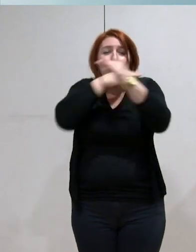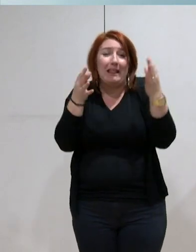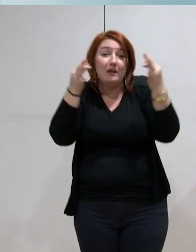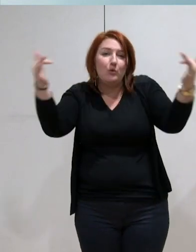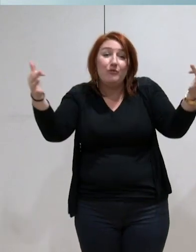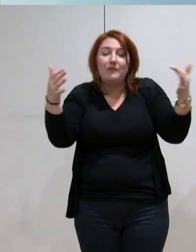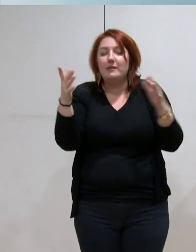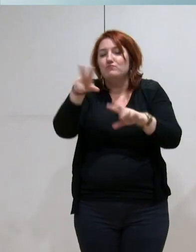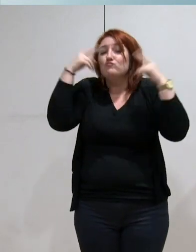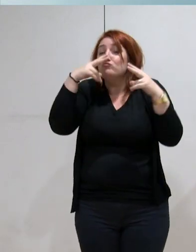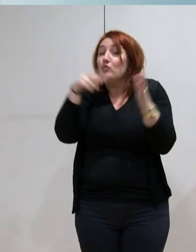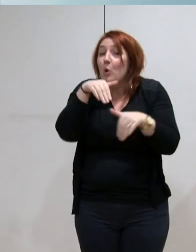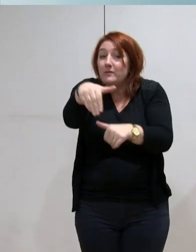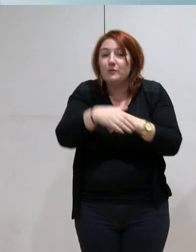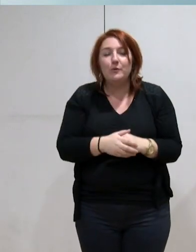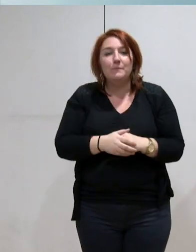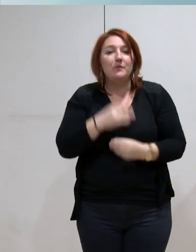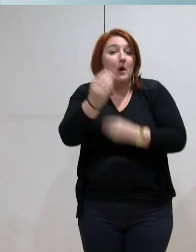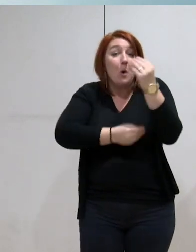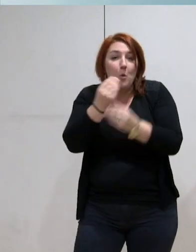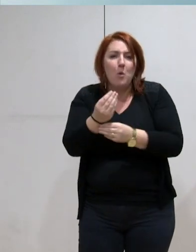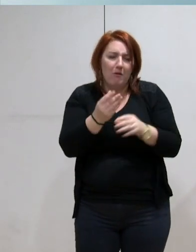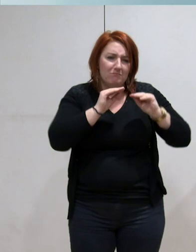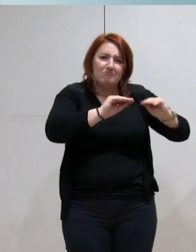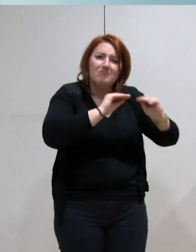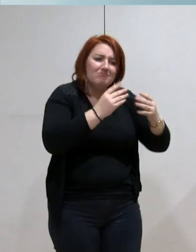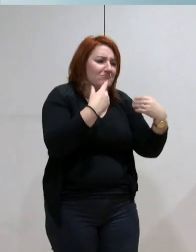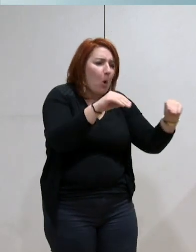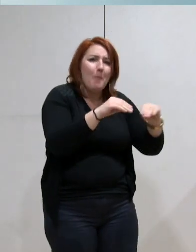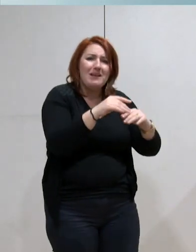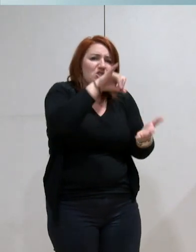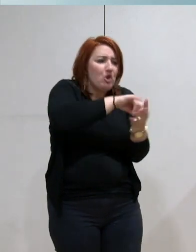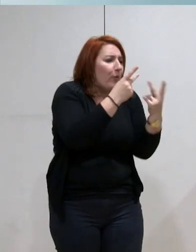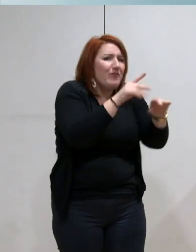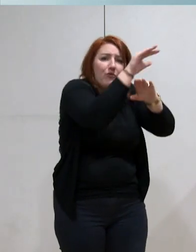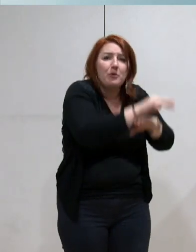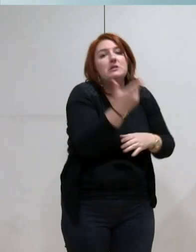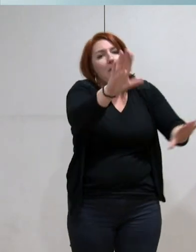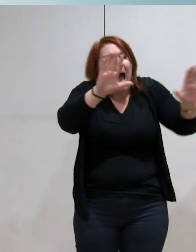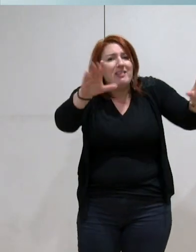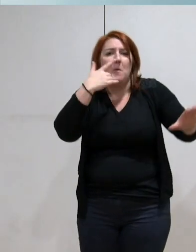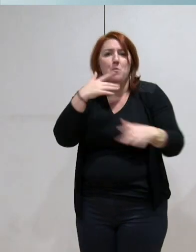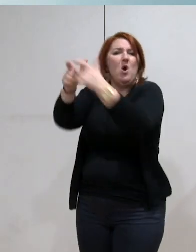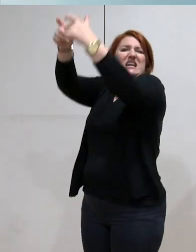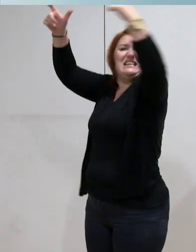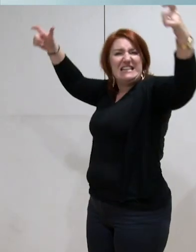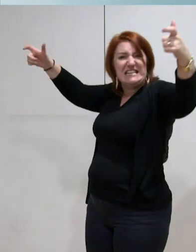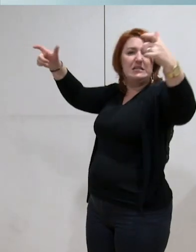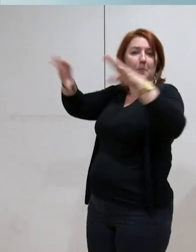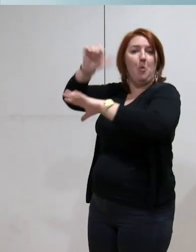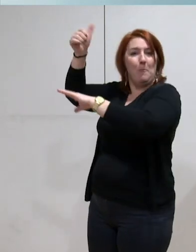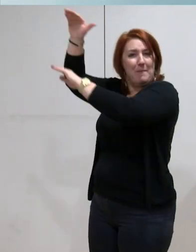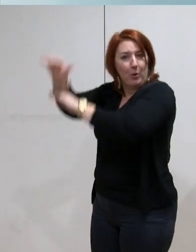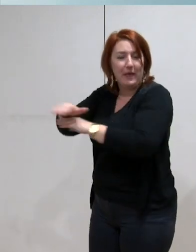ville mais pas tout de suite on construit encore un petit peu de grande surface on verra plus tard où il faut effectivement faire cette troisème révolution industrielle